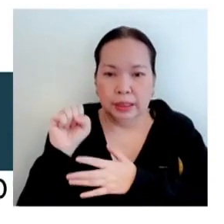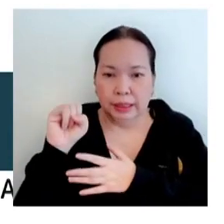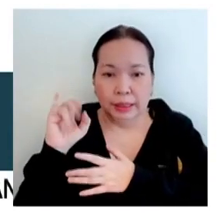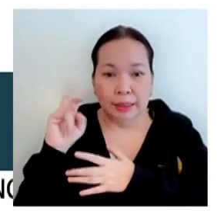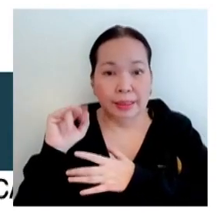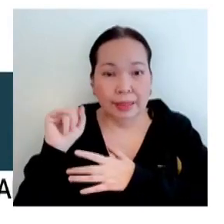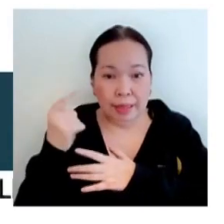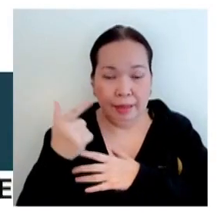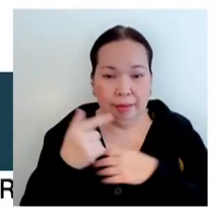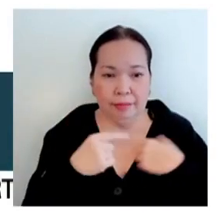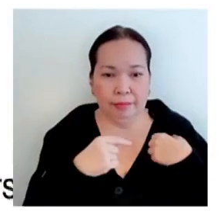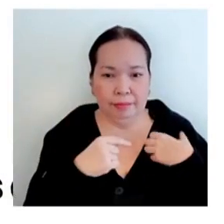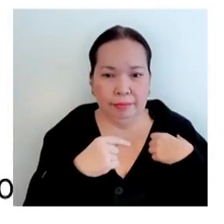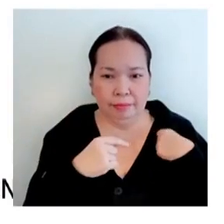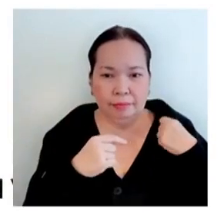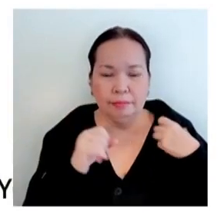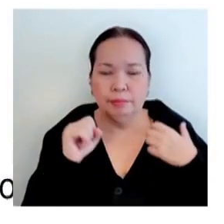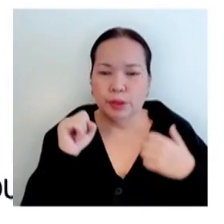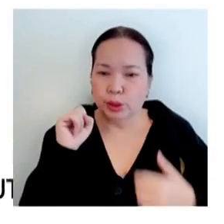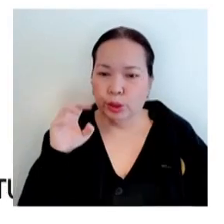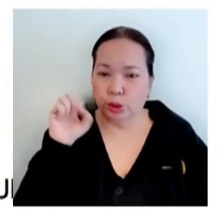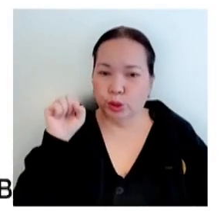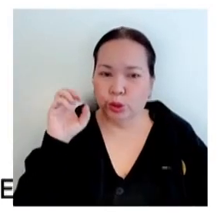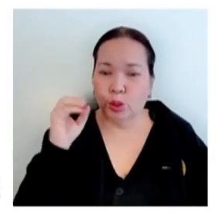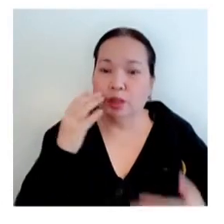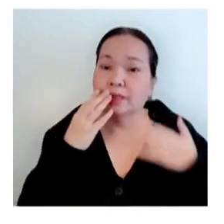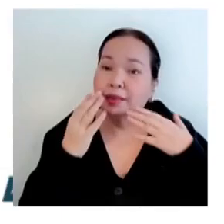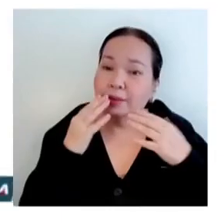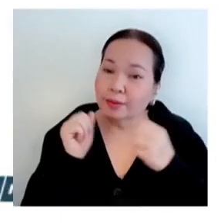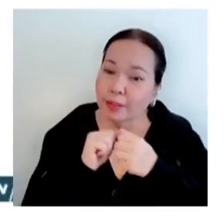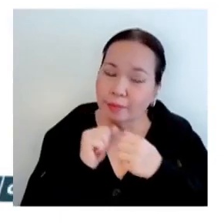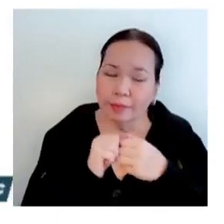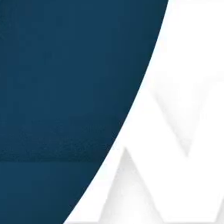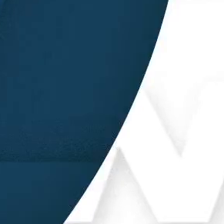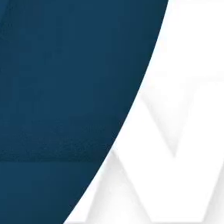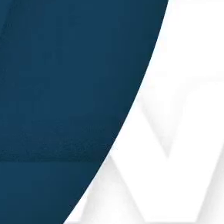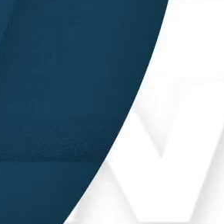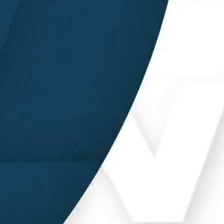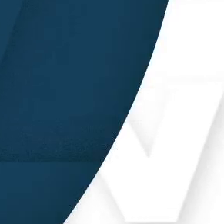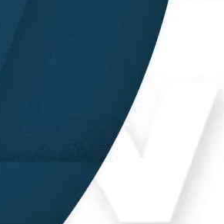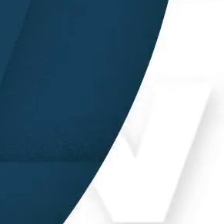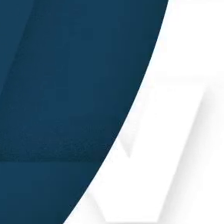Maraming salamat po. Thank you for joining us today. Really appreciate the conversation. Thank you. Ingat po.